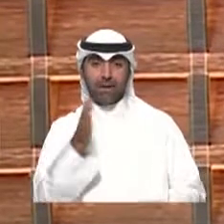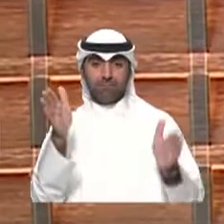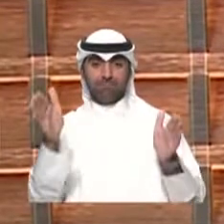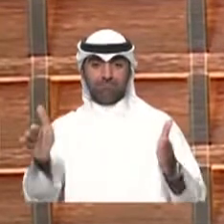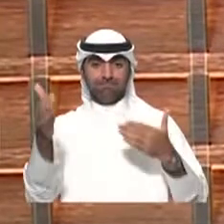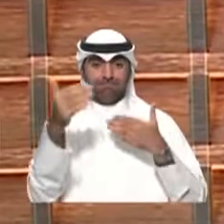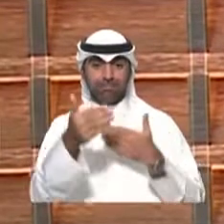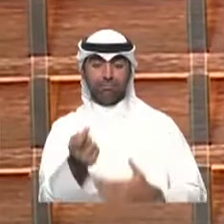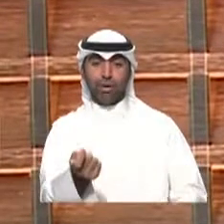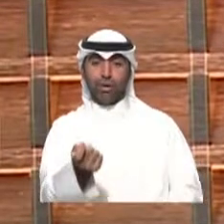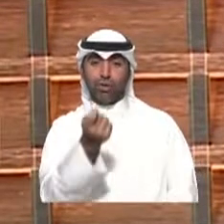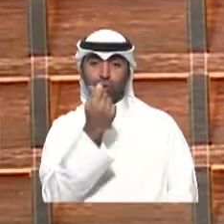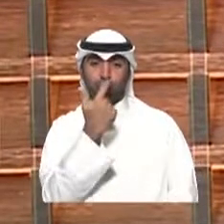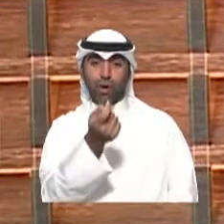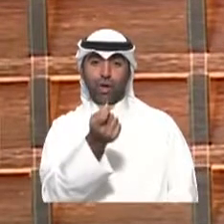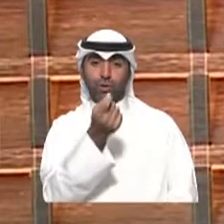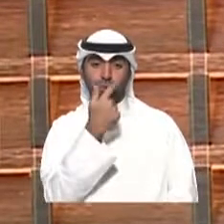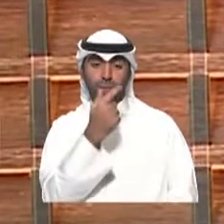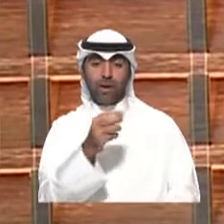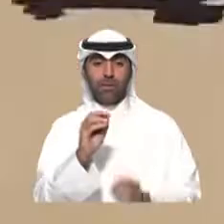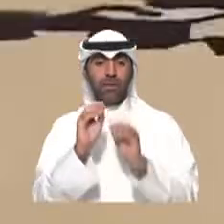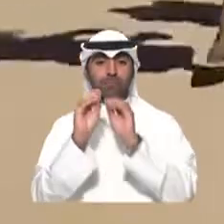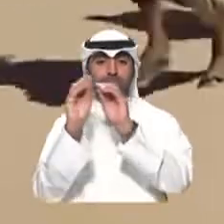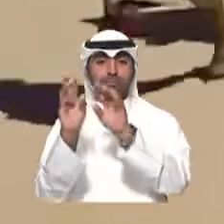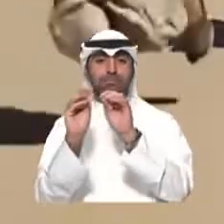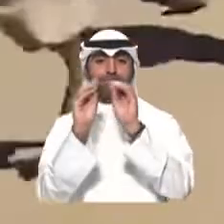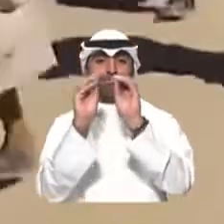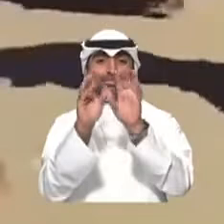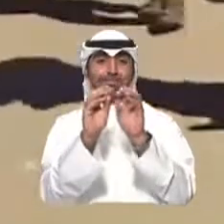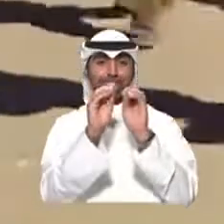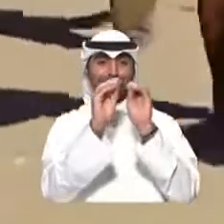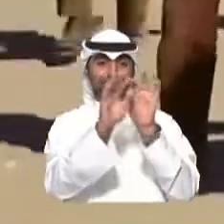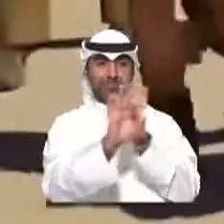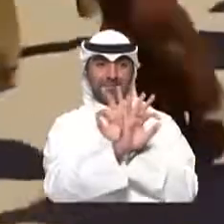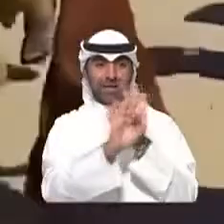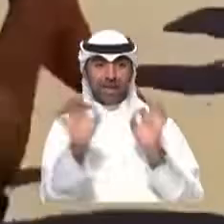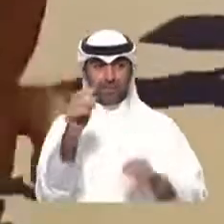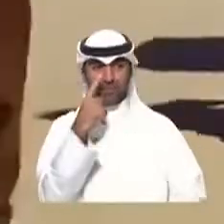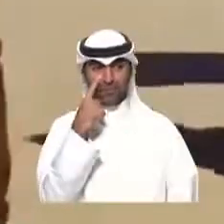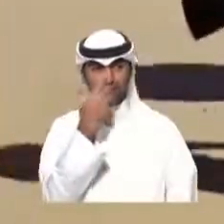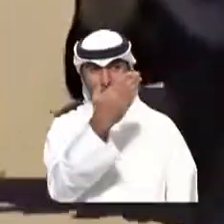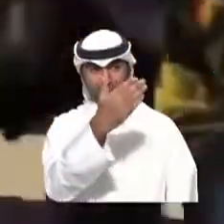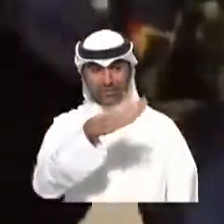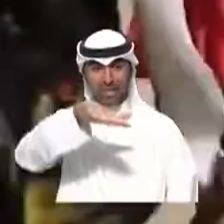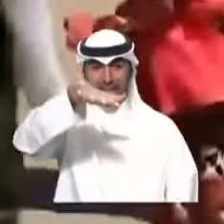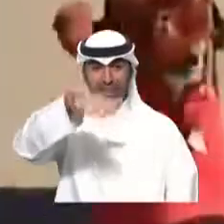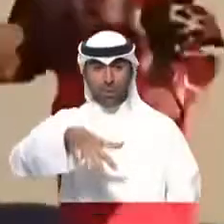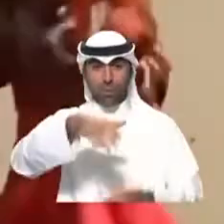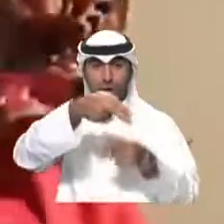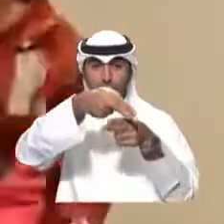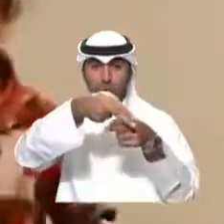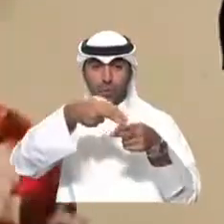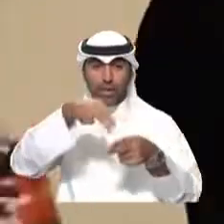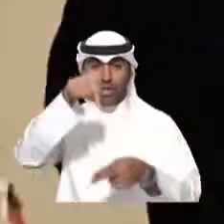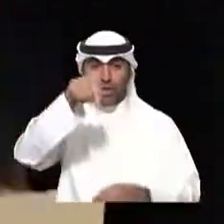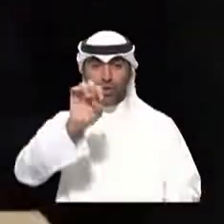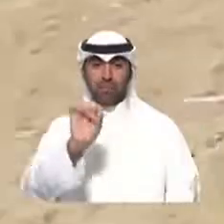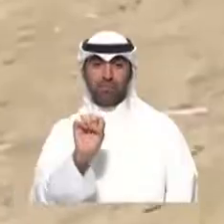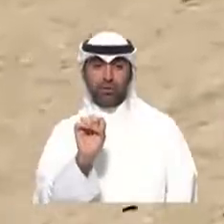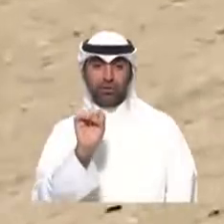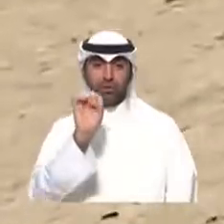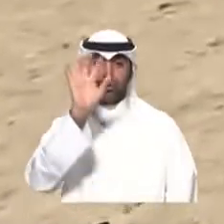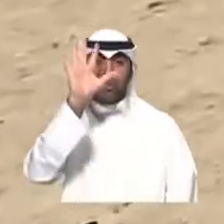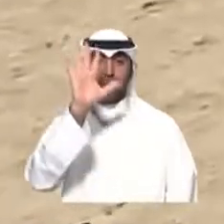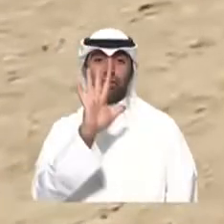للأسر النازحة في محافظة مأرب ومحافظة تعز. دعم كويتي من شأنه تلبية احتياجات الأسر